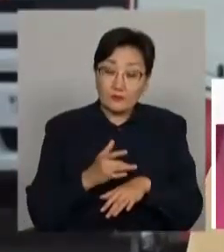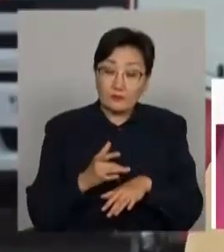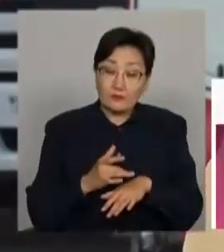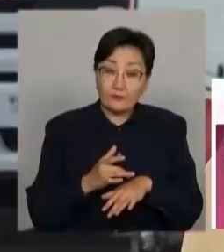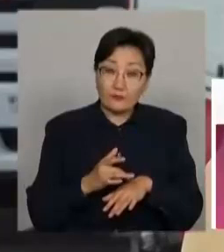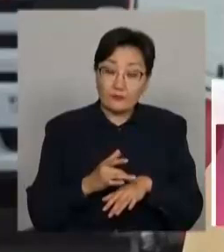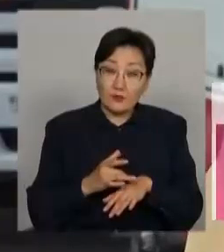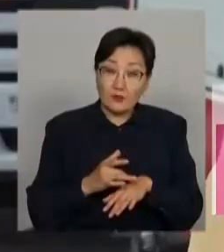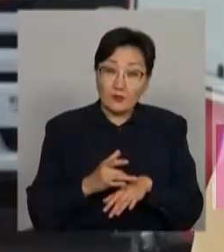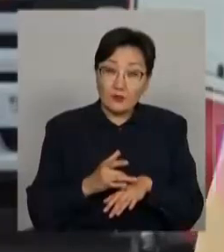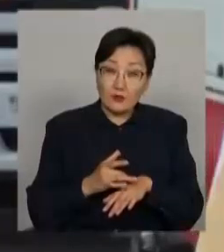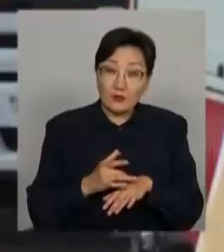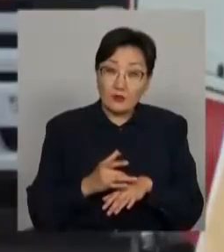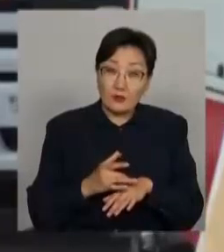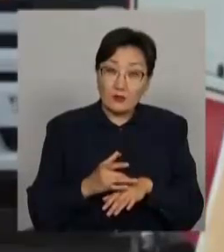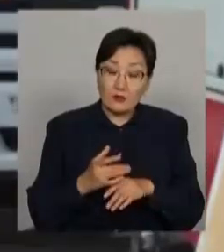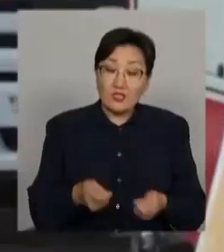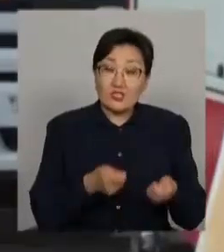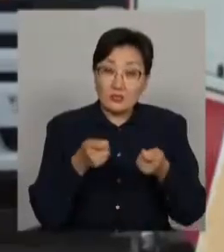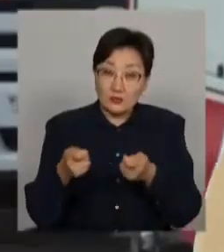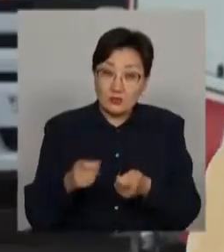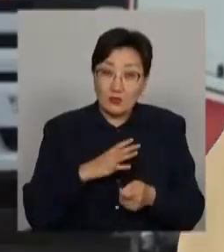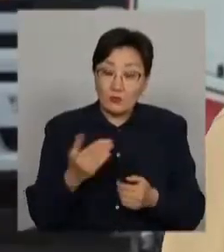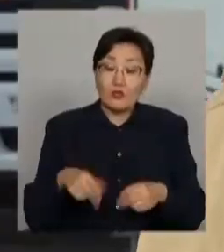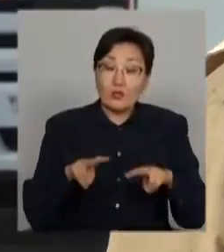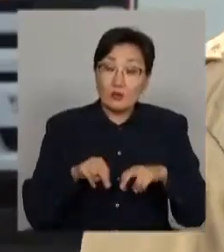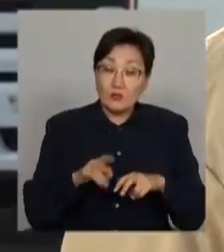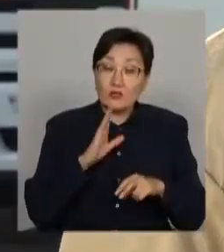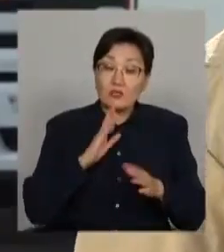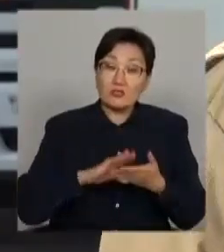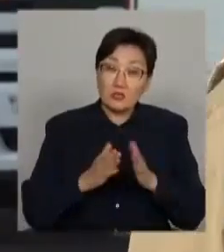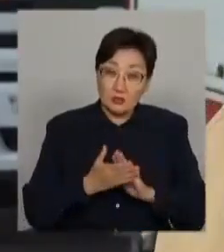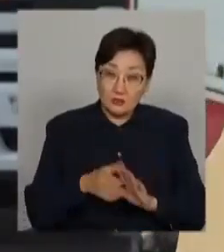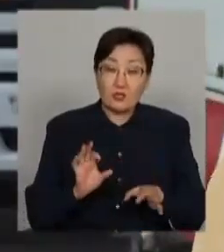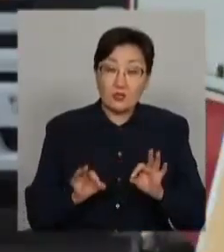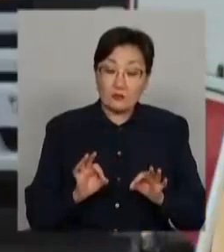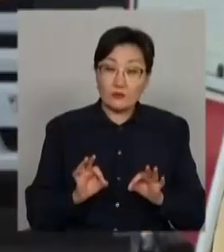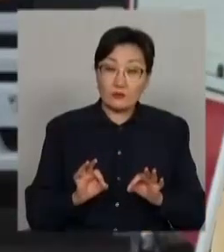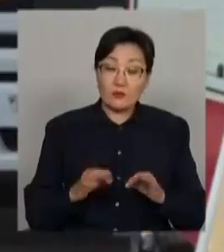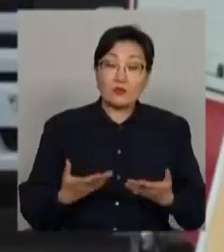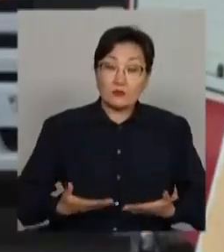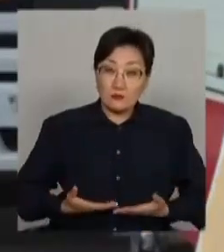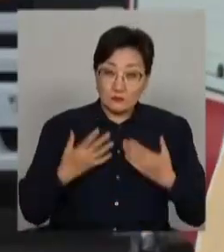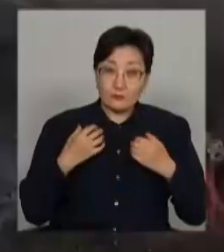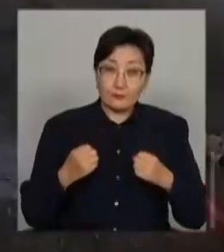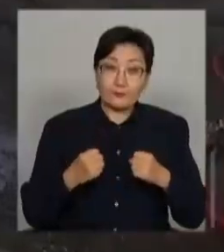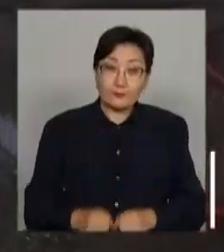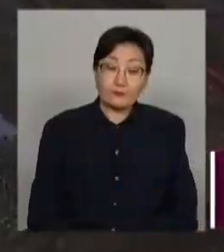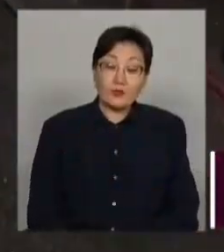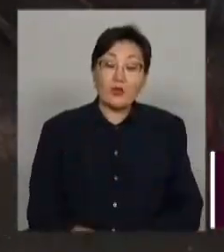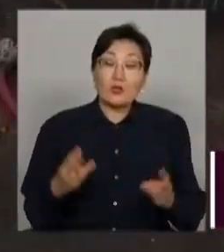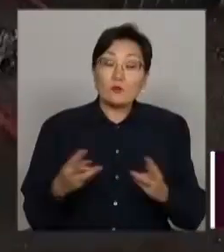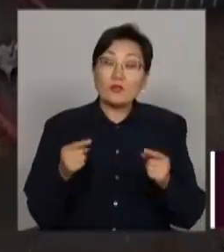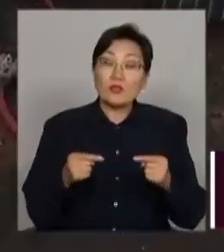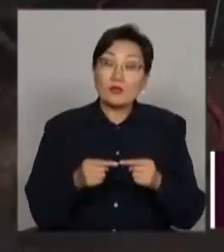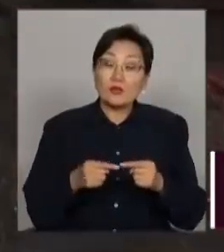жедел жәрдемге апарып бердік, жеткіздік. Олар қарады, қыздың жағдайы жақсы. Аман екенін айтты. Өрттің нақты